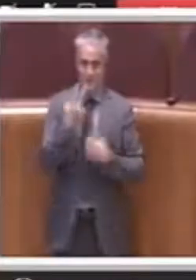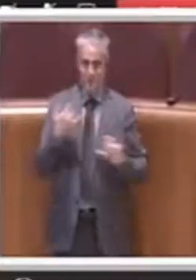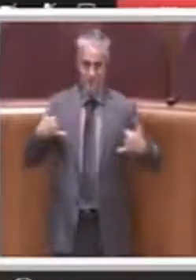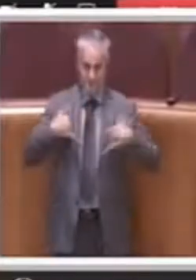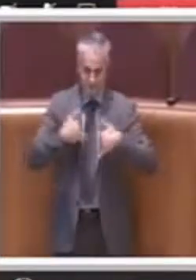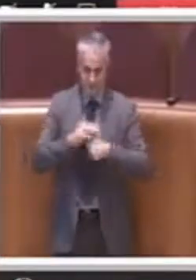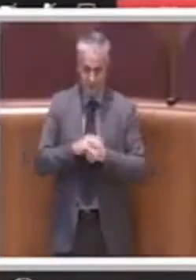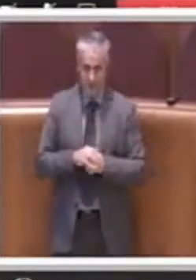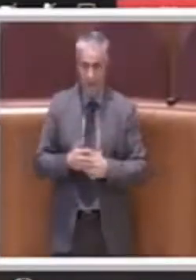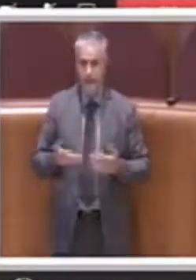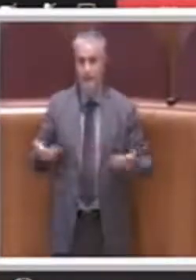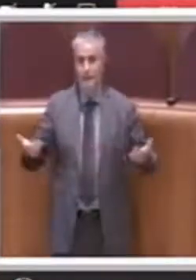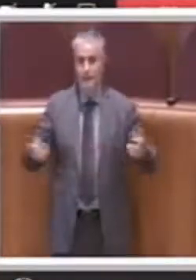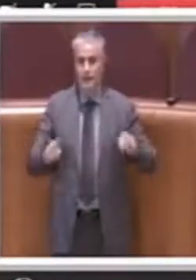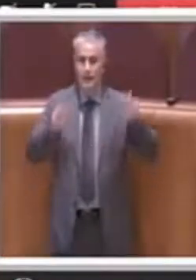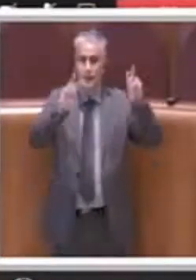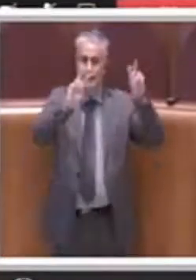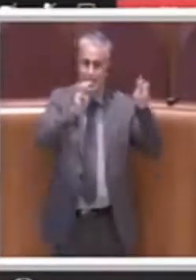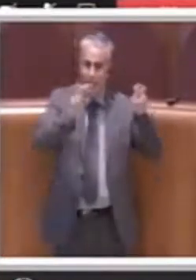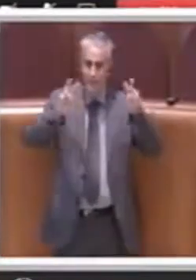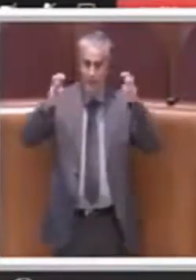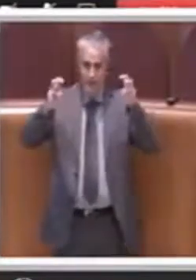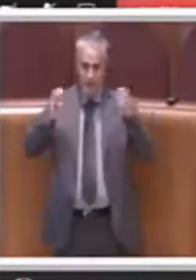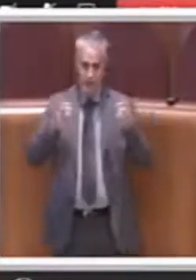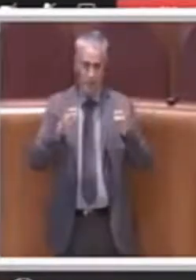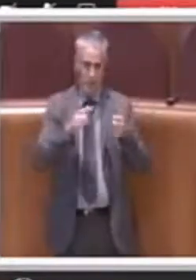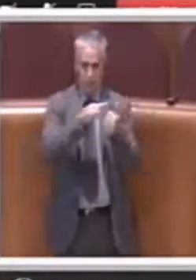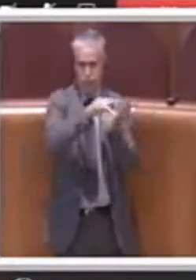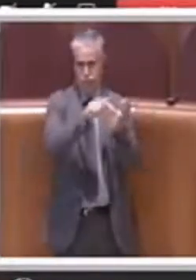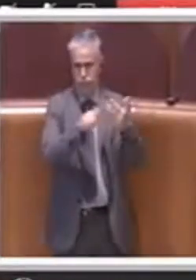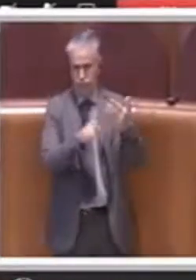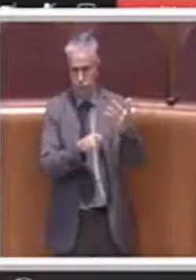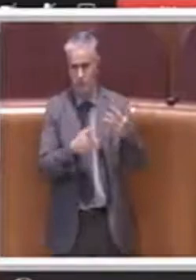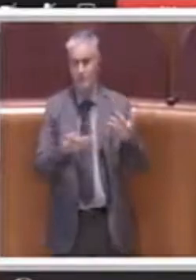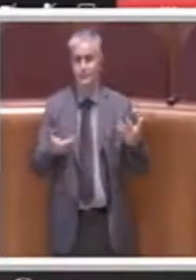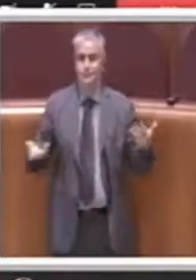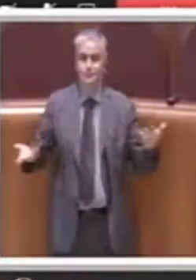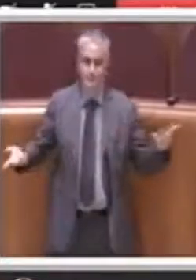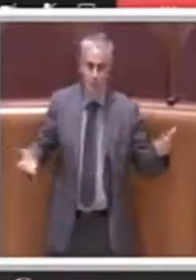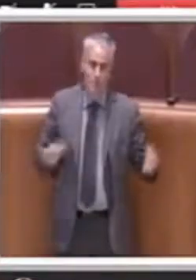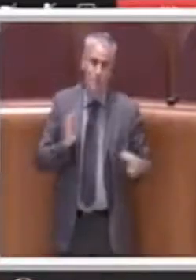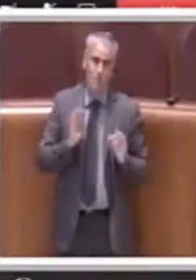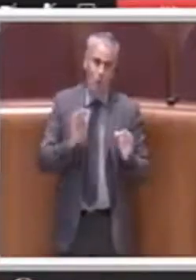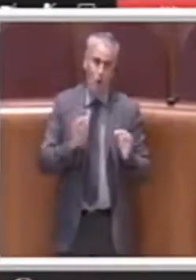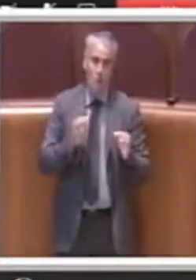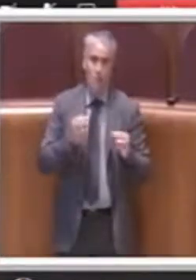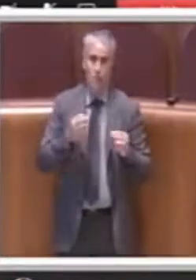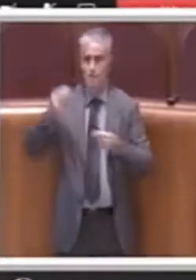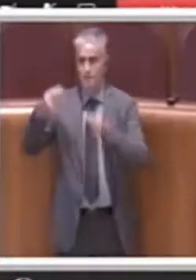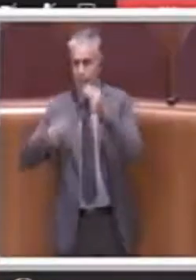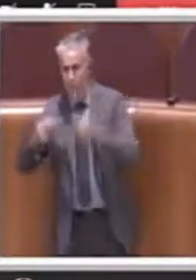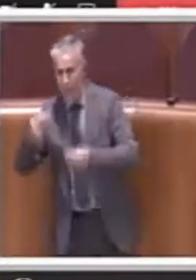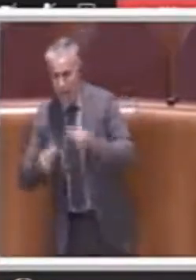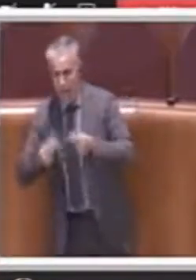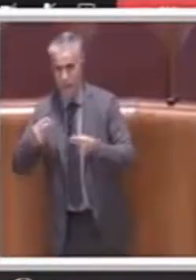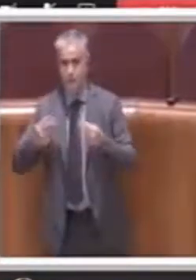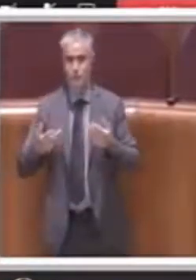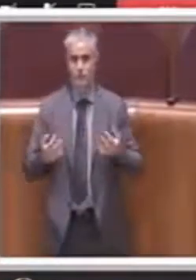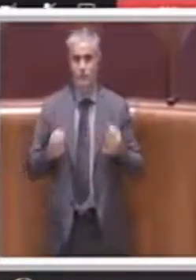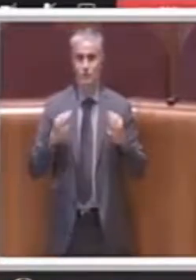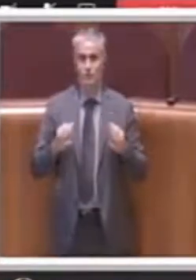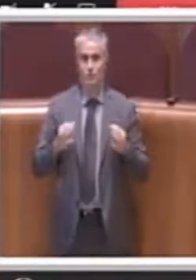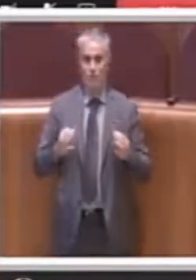Diciamo che i temi trattati sono tanti, soprattutto quando poi si parla di bilancio, quando siamo in